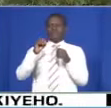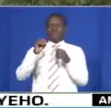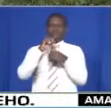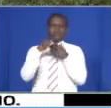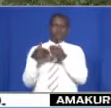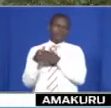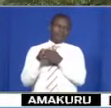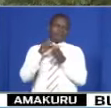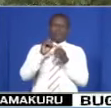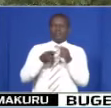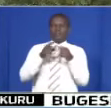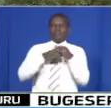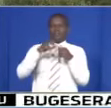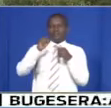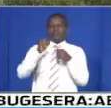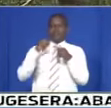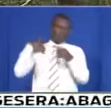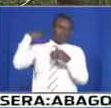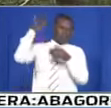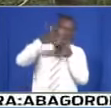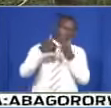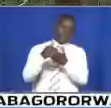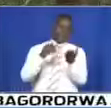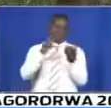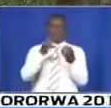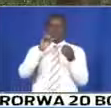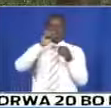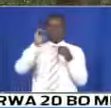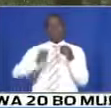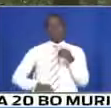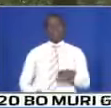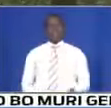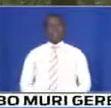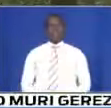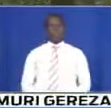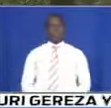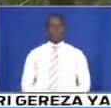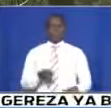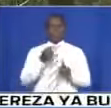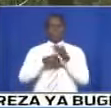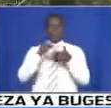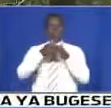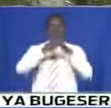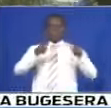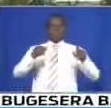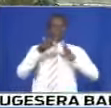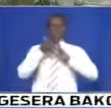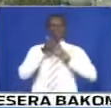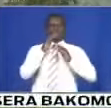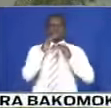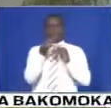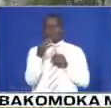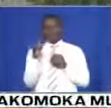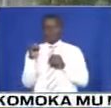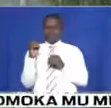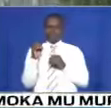ube 0.25%, naho ukurikiyeho ugere kuri 1%. Amahoro ku butaka nayo yavanywe hagati y'amafaranga 300